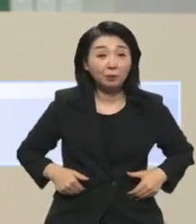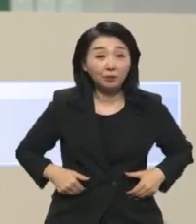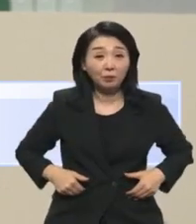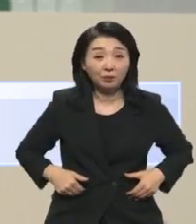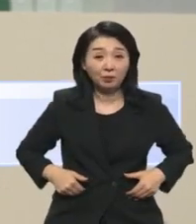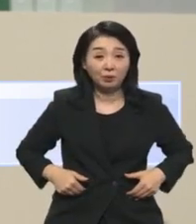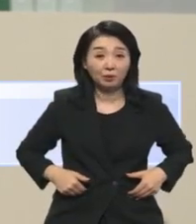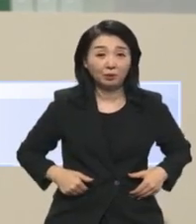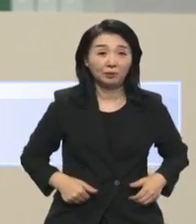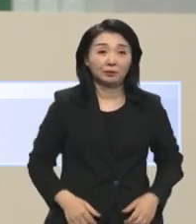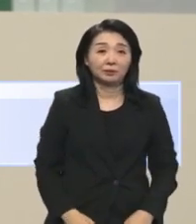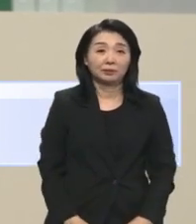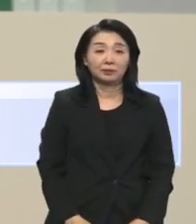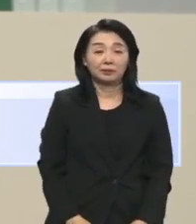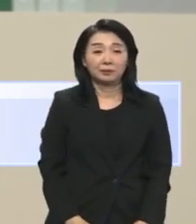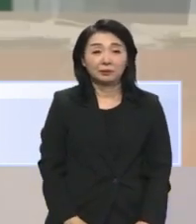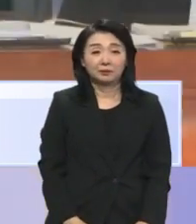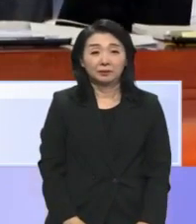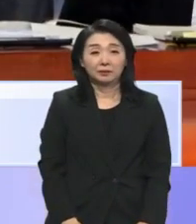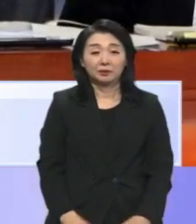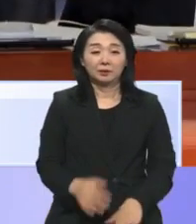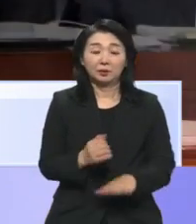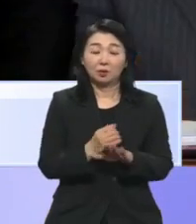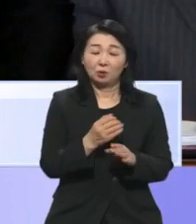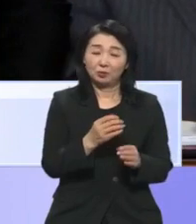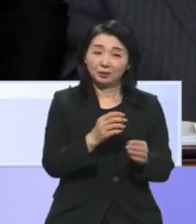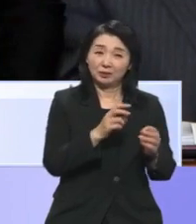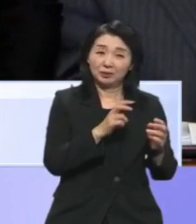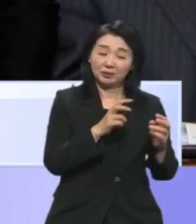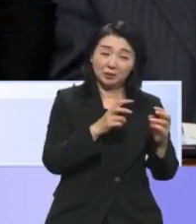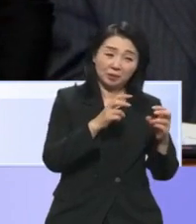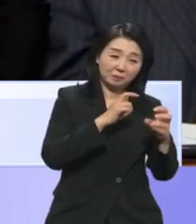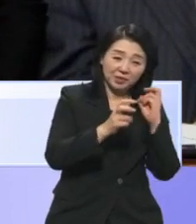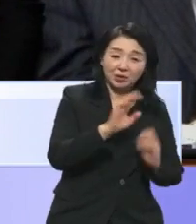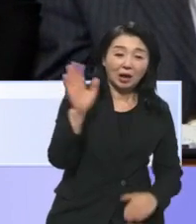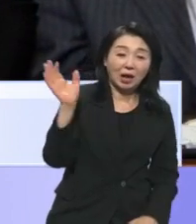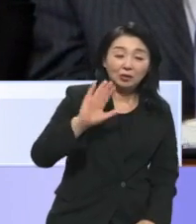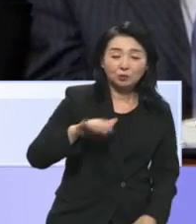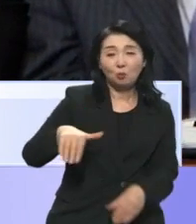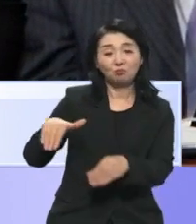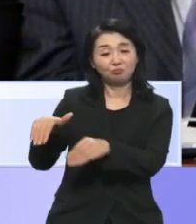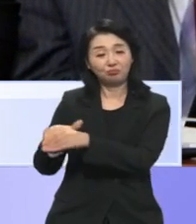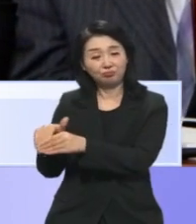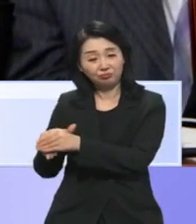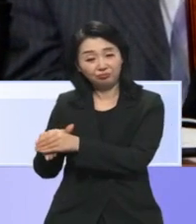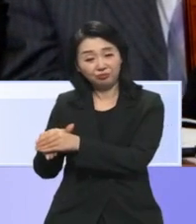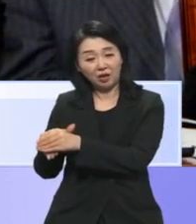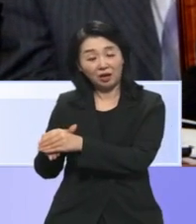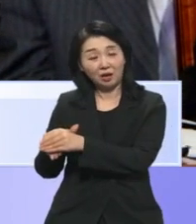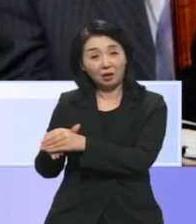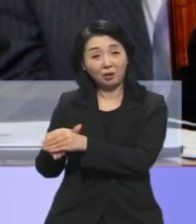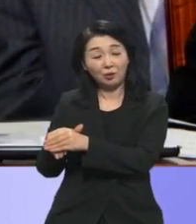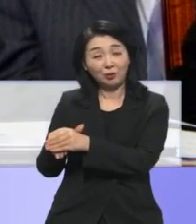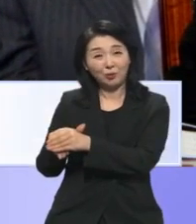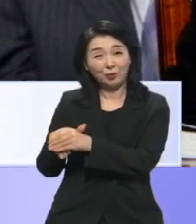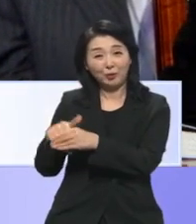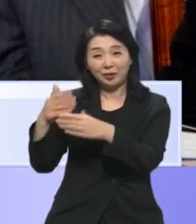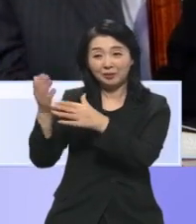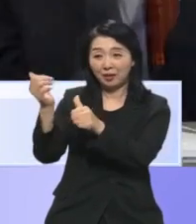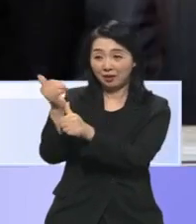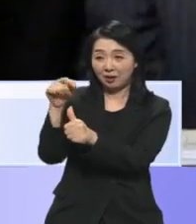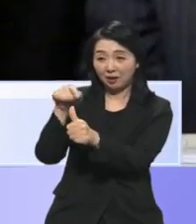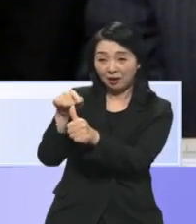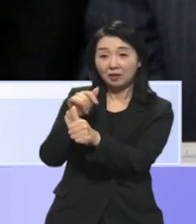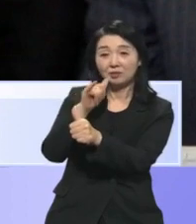그래도 뭐 그 이제 언론 쪽보다는 아까 무난한 기왕에 뭐 차감도 지금 체육부 인사가 됐잖아요